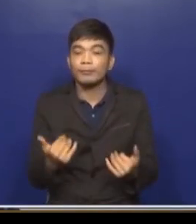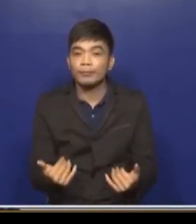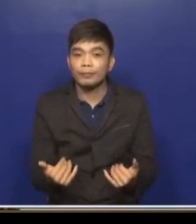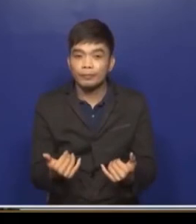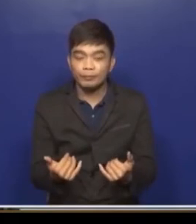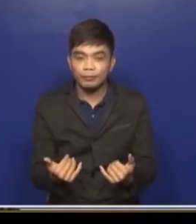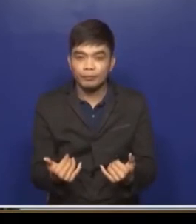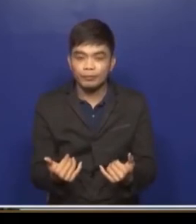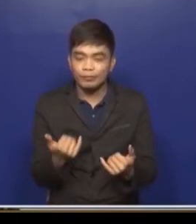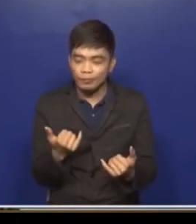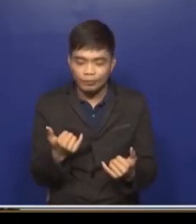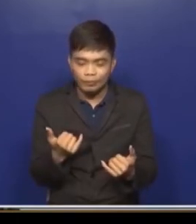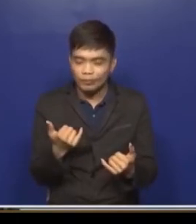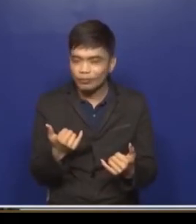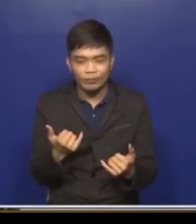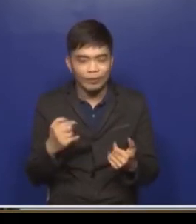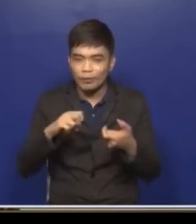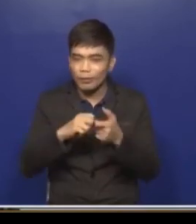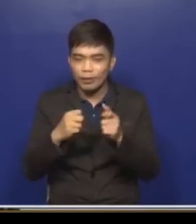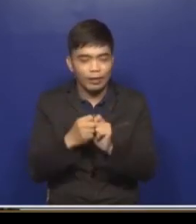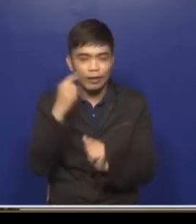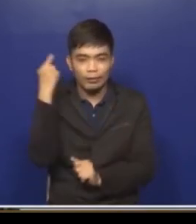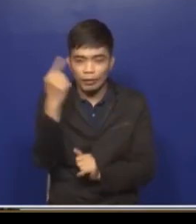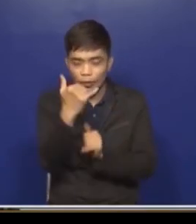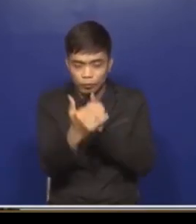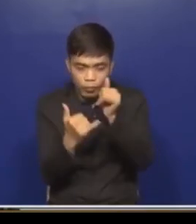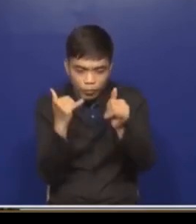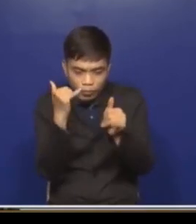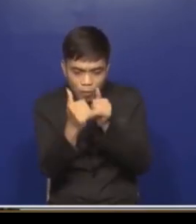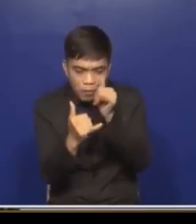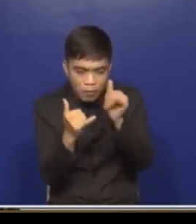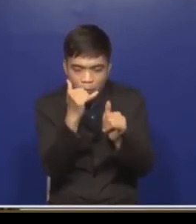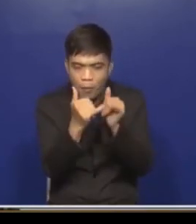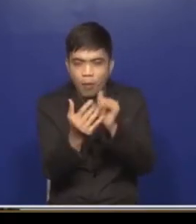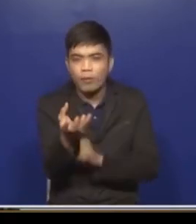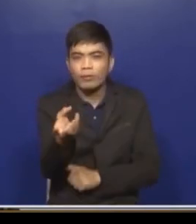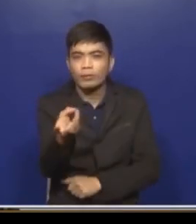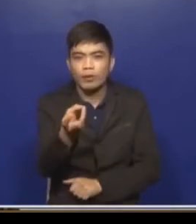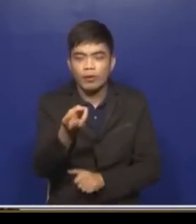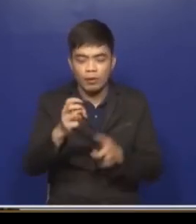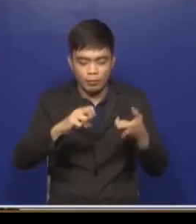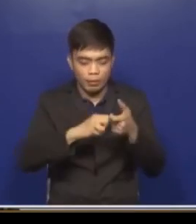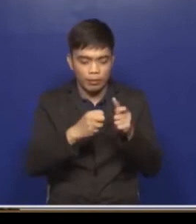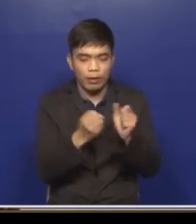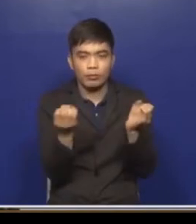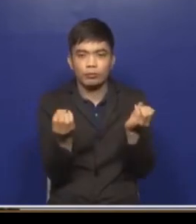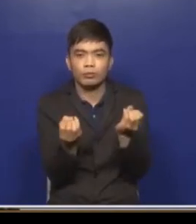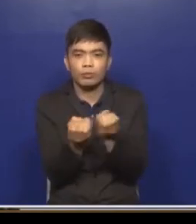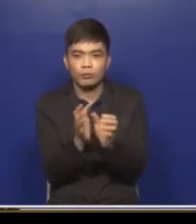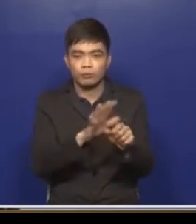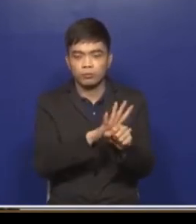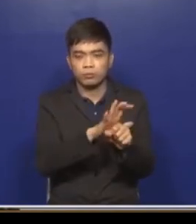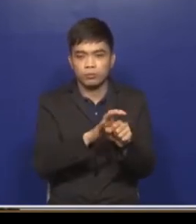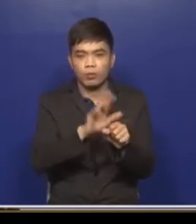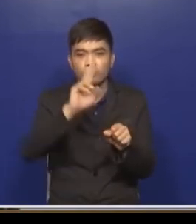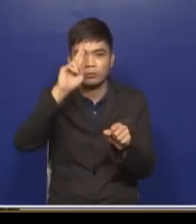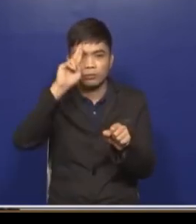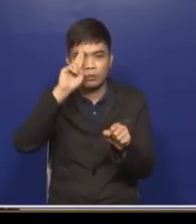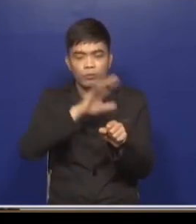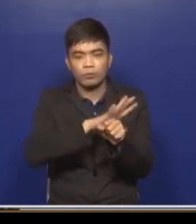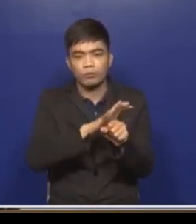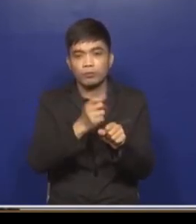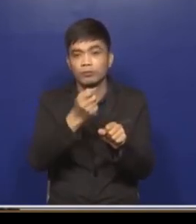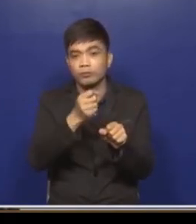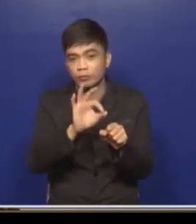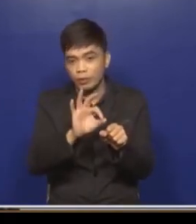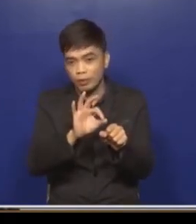็ย้ำแย่ ไม่มีนทองเทยวเข้ามาหงจากที่เราประสบปัญหาโลกระบา COVID19